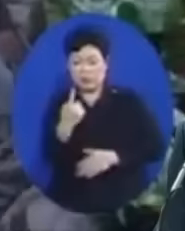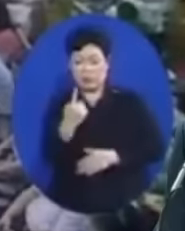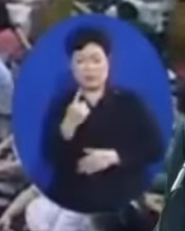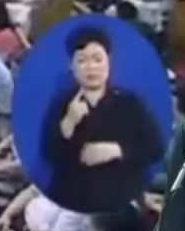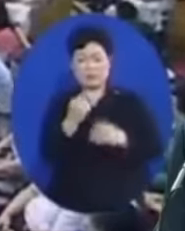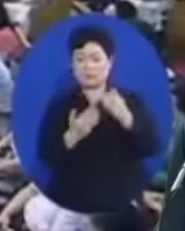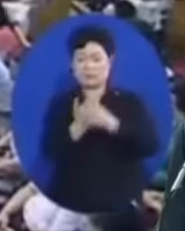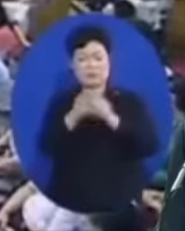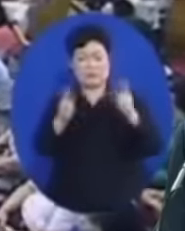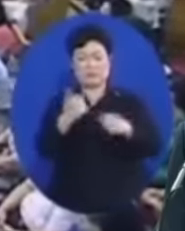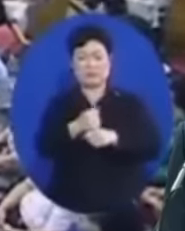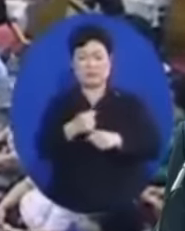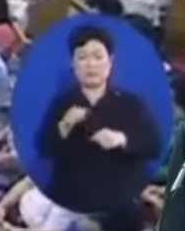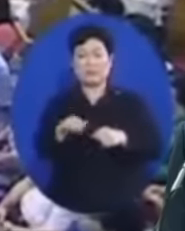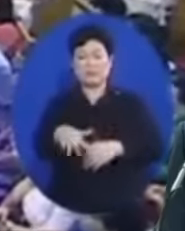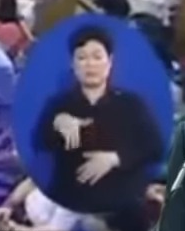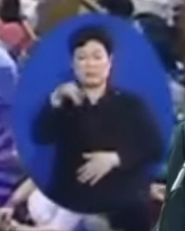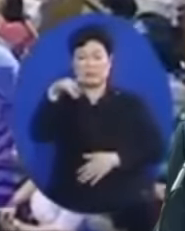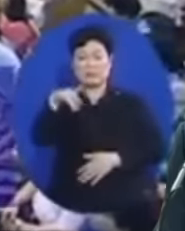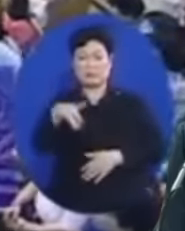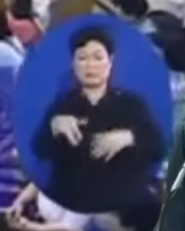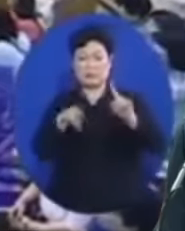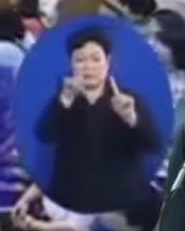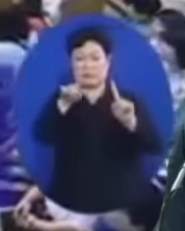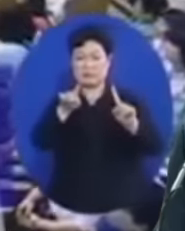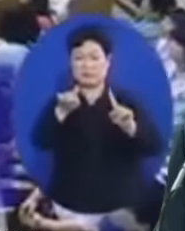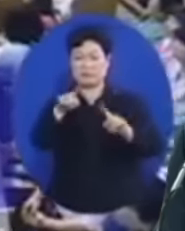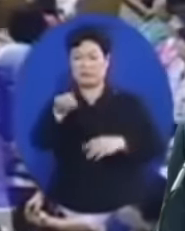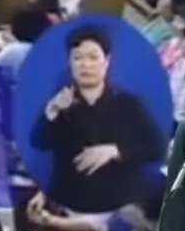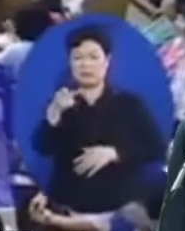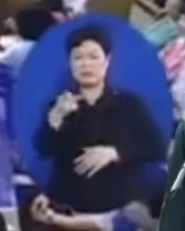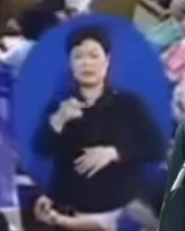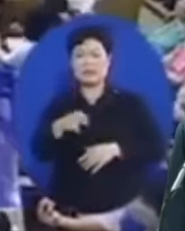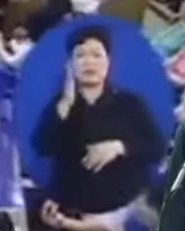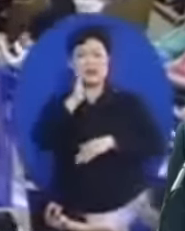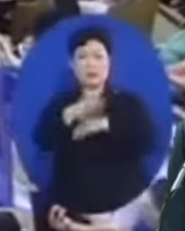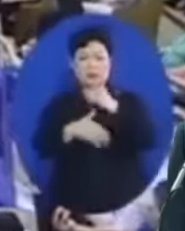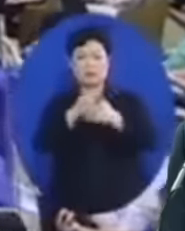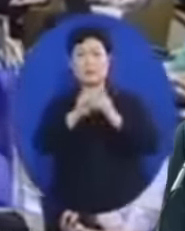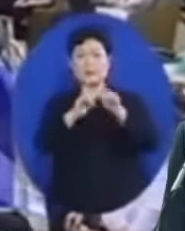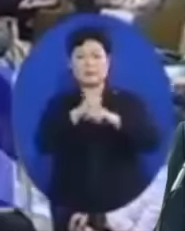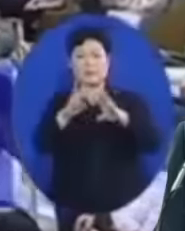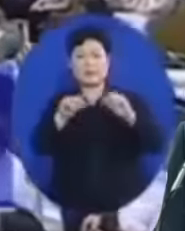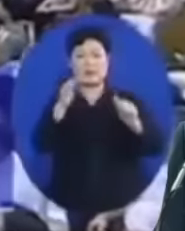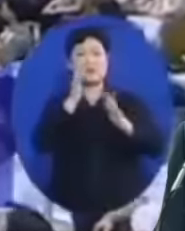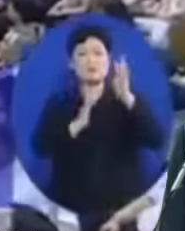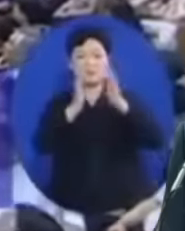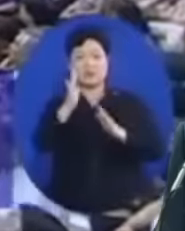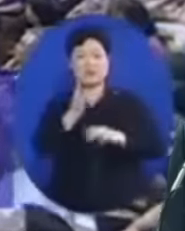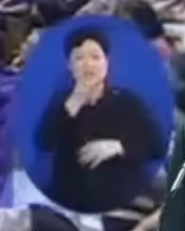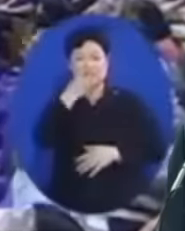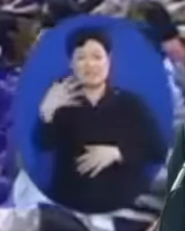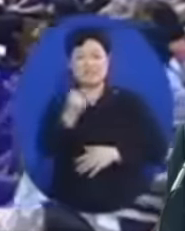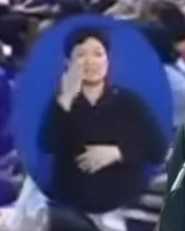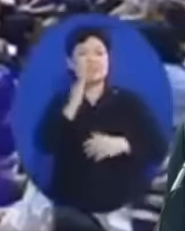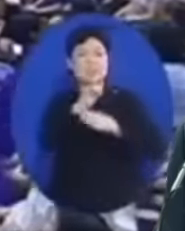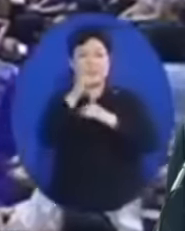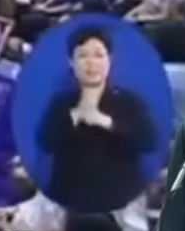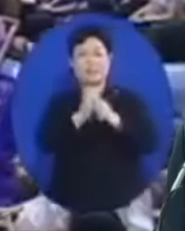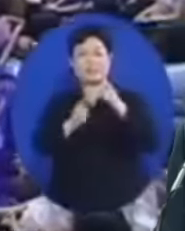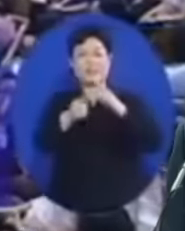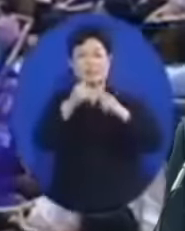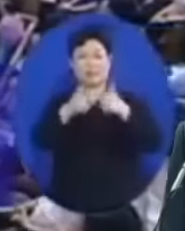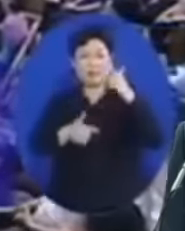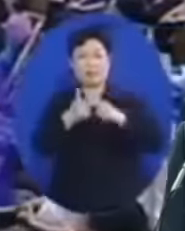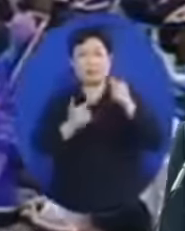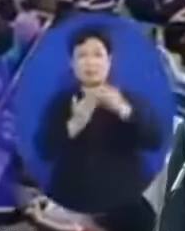1장 11절로 12절에 하나님이 이르시되 땅은 풀과 씨 맺는 채소와 각기 종류대로 씨 가진 열매 맺는 나무를 내라 하시니